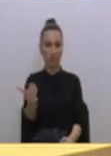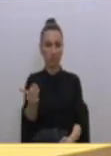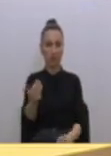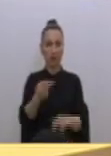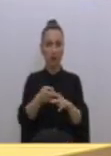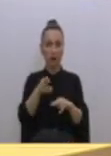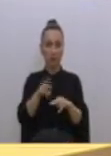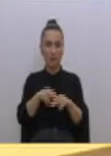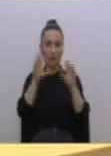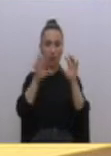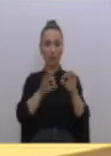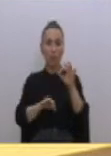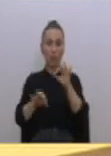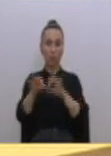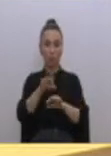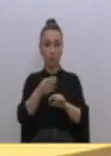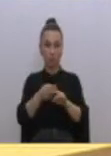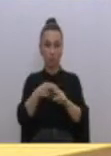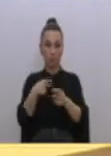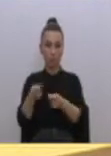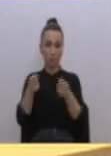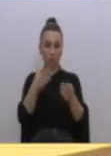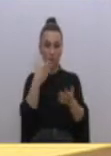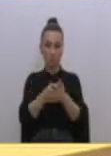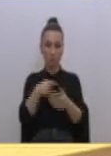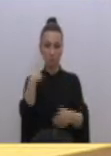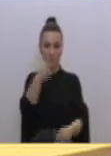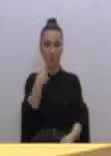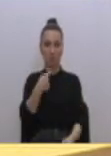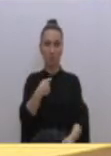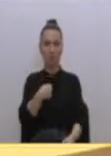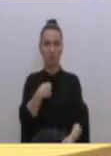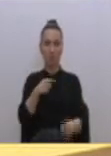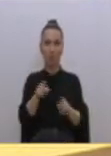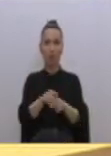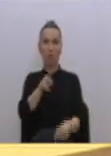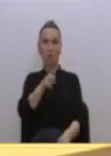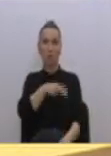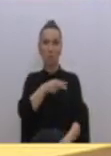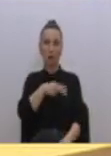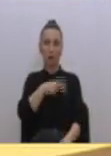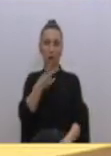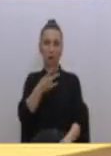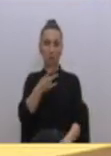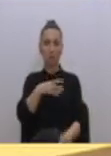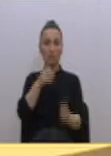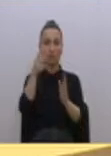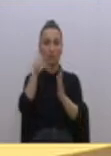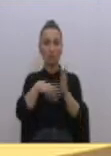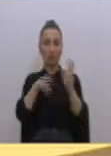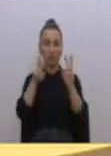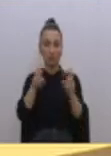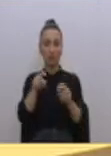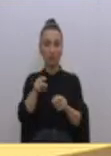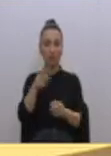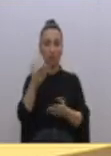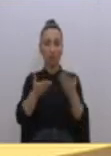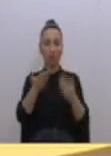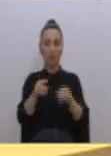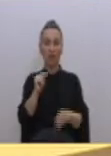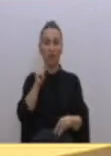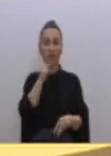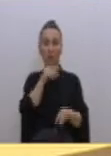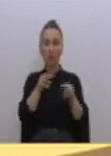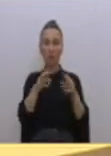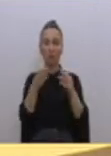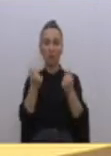amitom kanonproekti shemovitane ekhla, piradad me da parlamentva amoigo sanktsierebis natsili. Tu tkven finansa